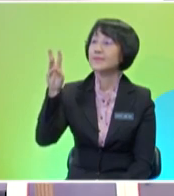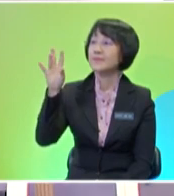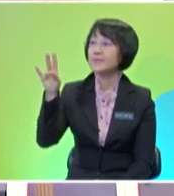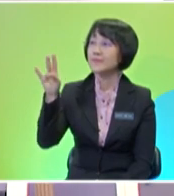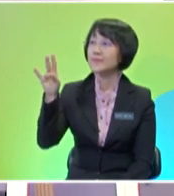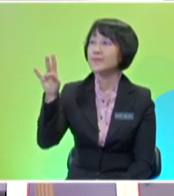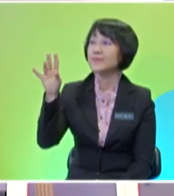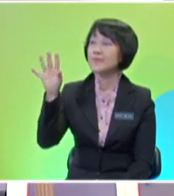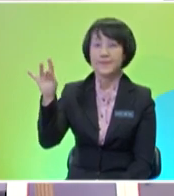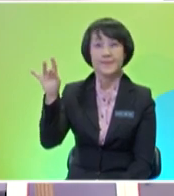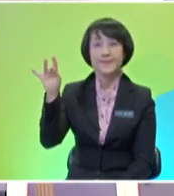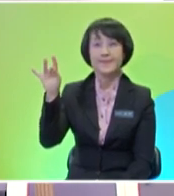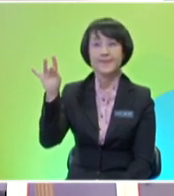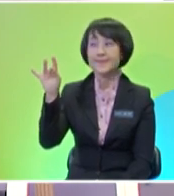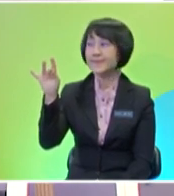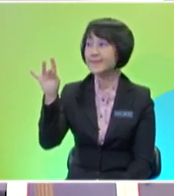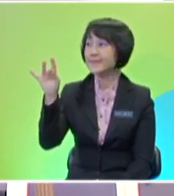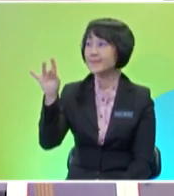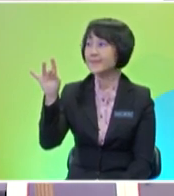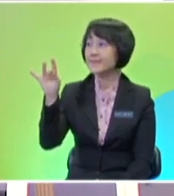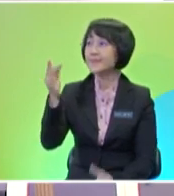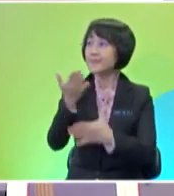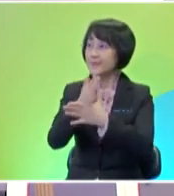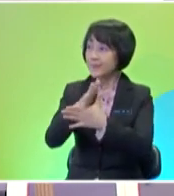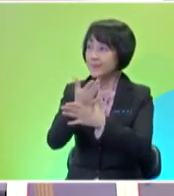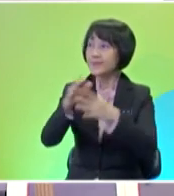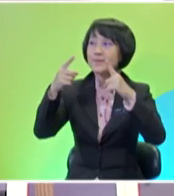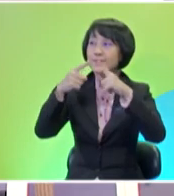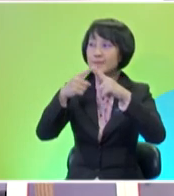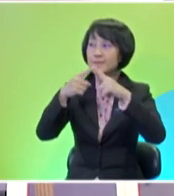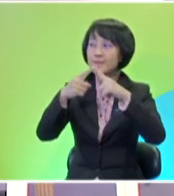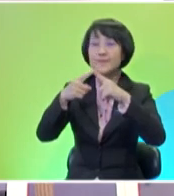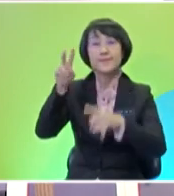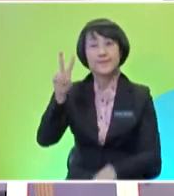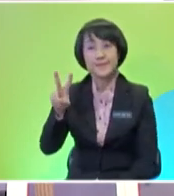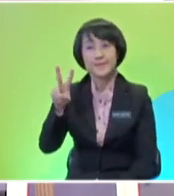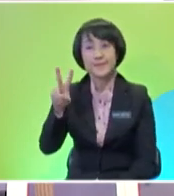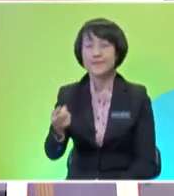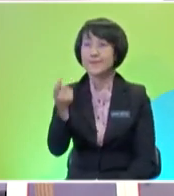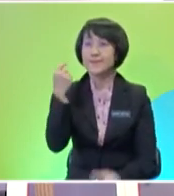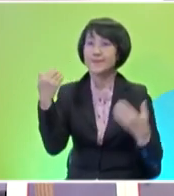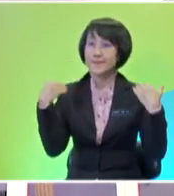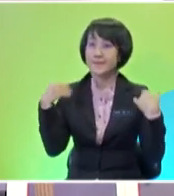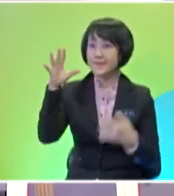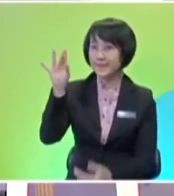tujuh delapan dan kita bagikan kepada dua oke tadi kita delapan